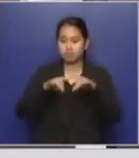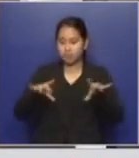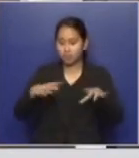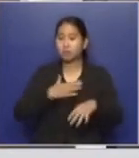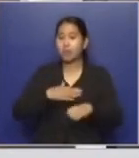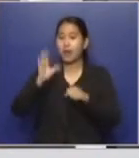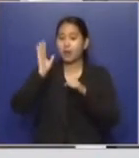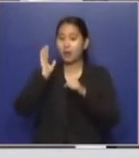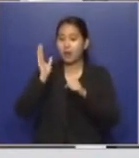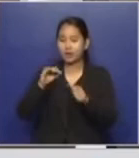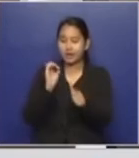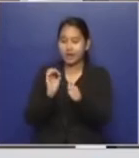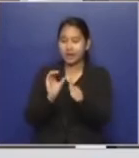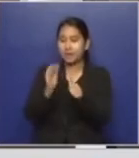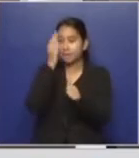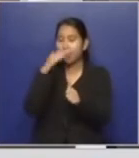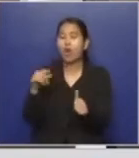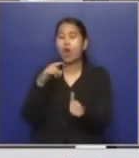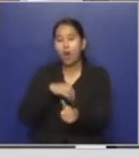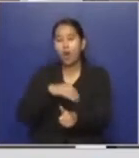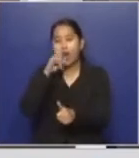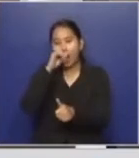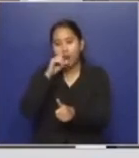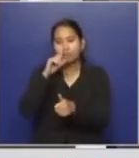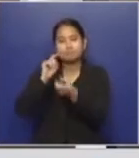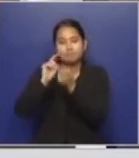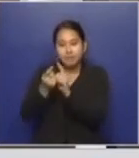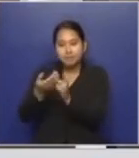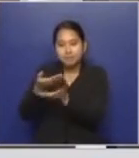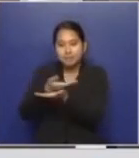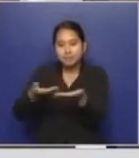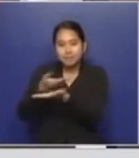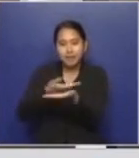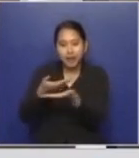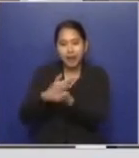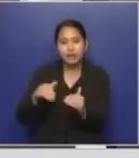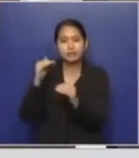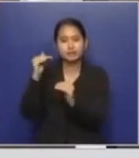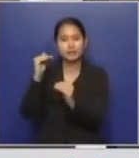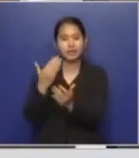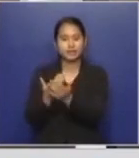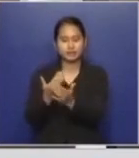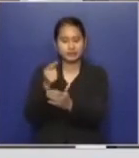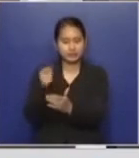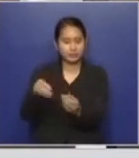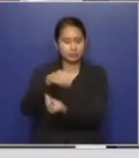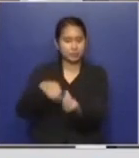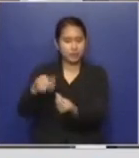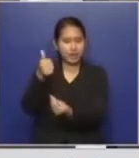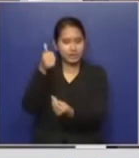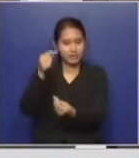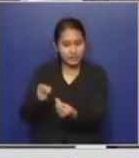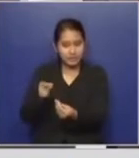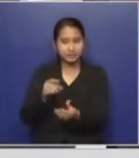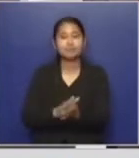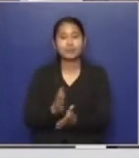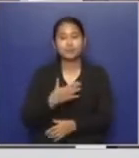ให้ท่านเพื่อให้ท่านได้พิจารณาลองดูกรอบที่มันเป็นจริงกรอบที่มันสามารถที่จะใช้ได้